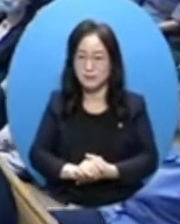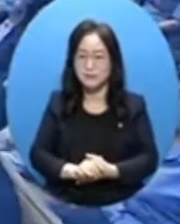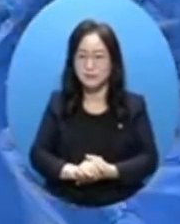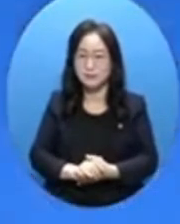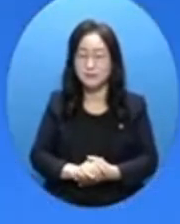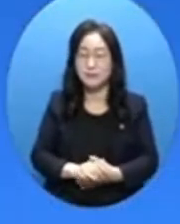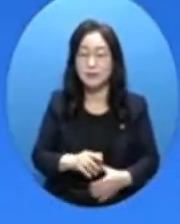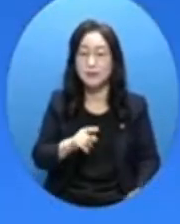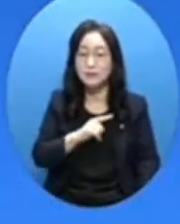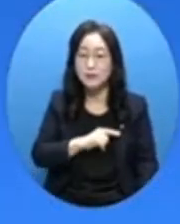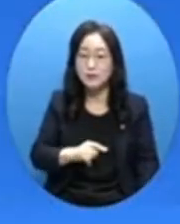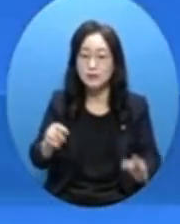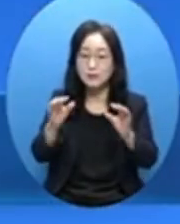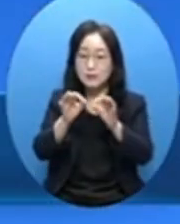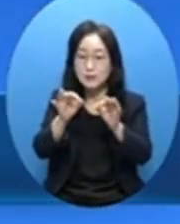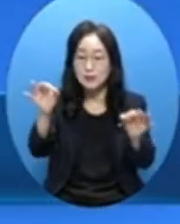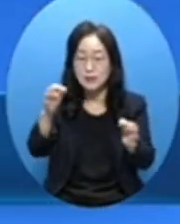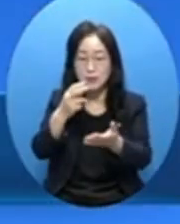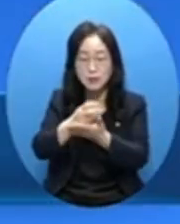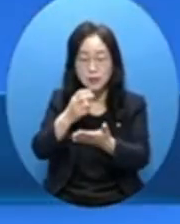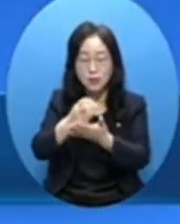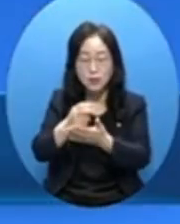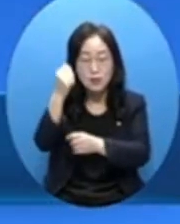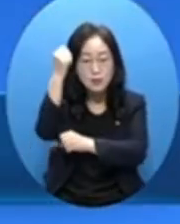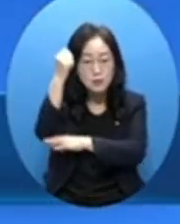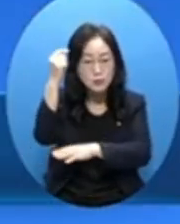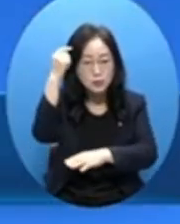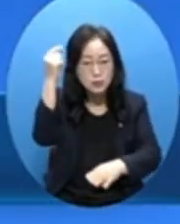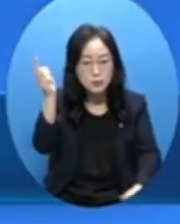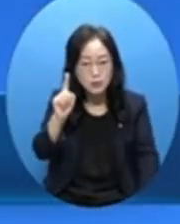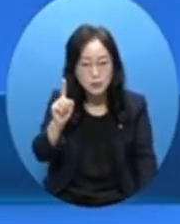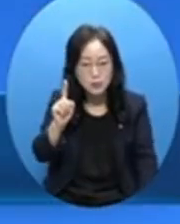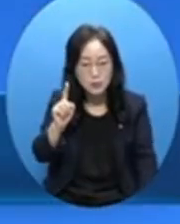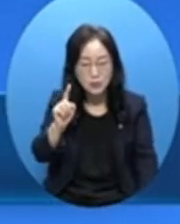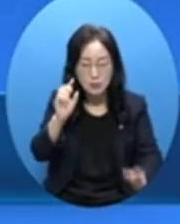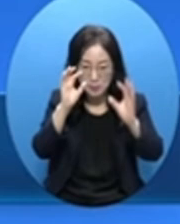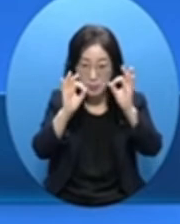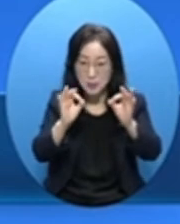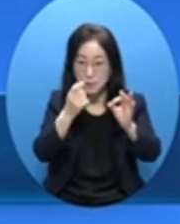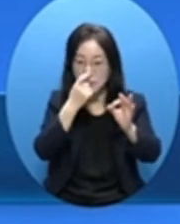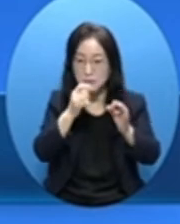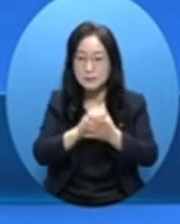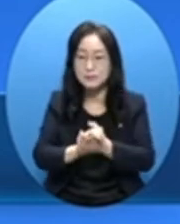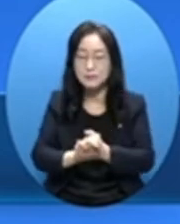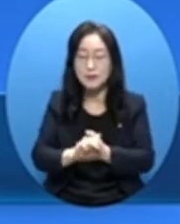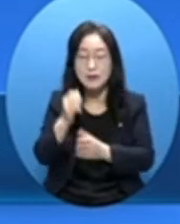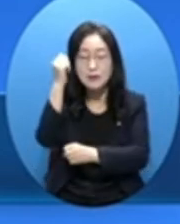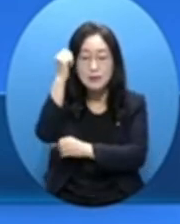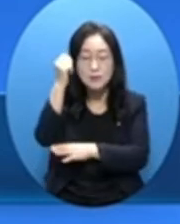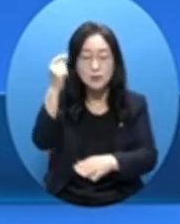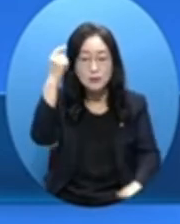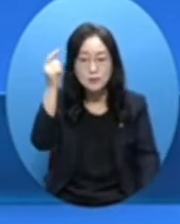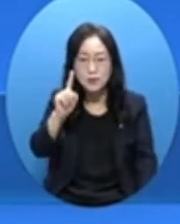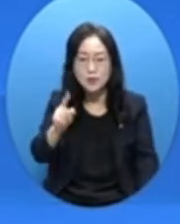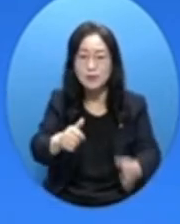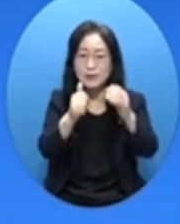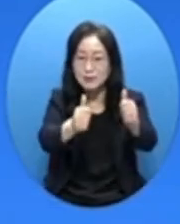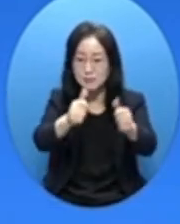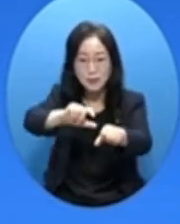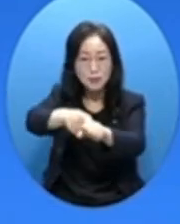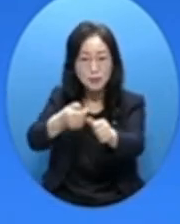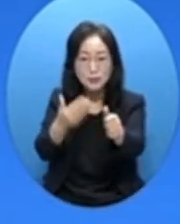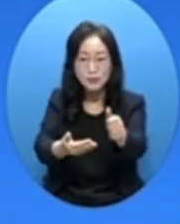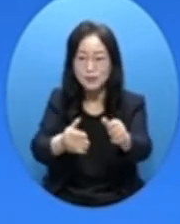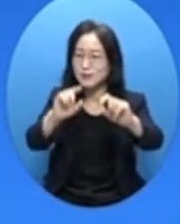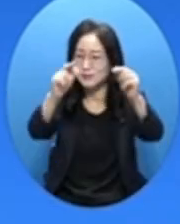우리 먼저 이 계명의 근본 정신이 무엇인가를 살펴보아야 합니다. 계명의 근본 정신은 심판과 형벌이